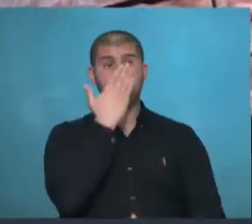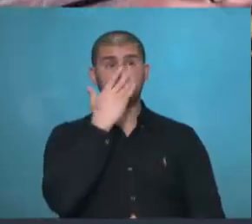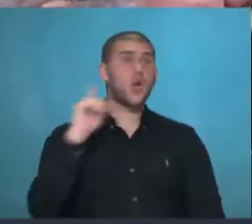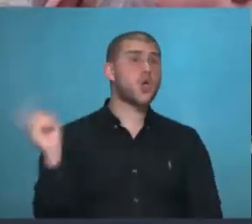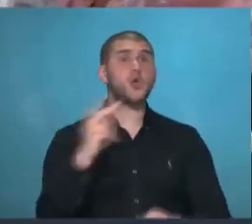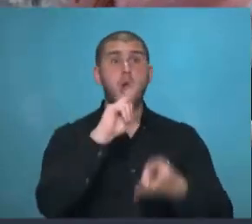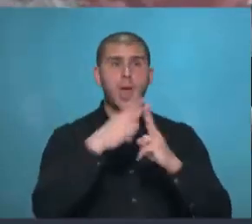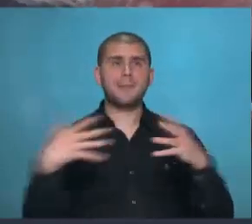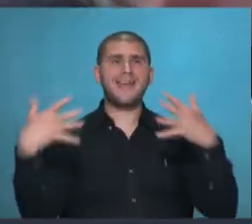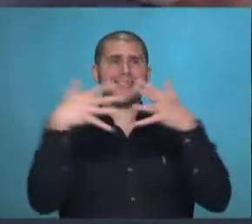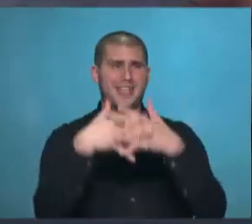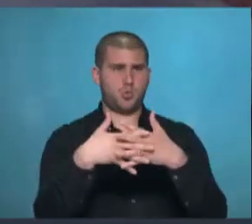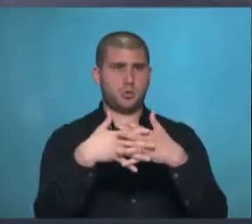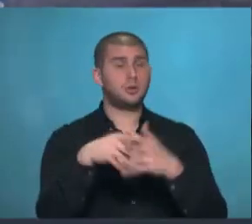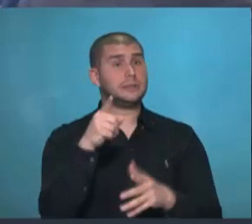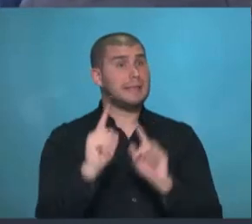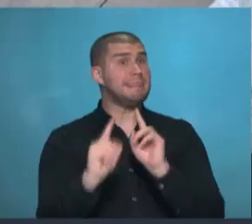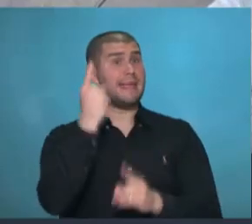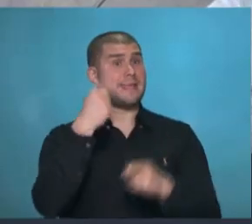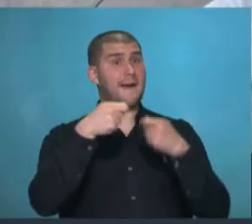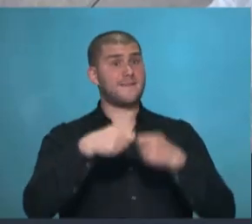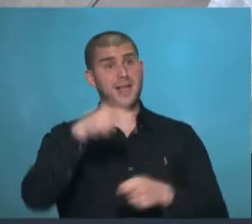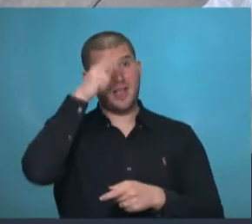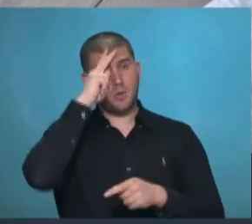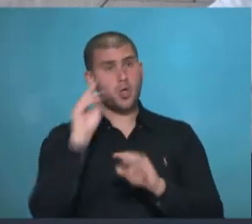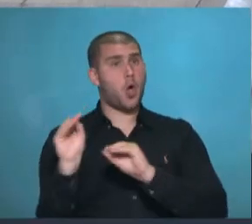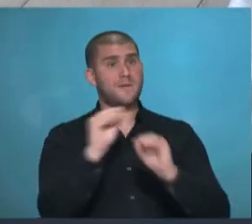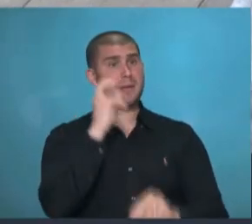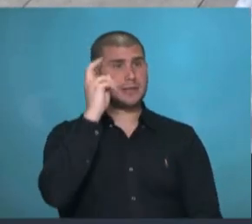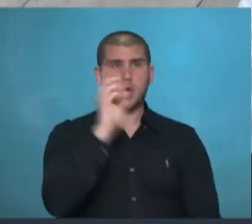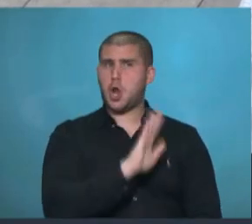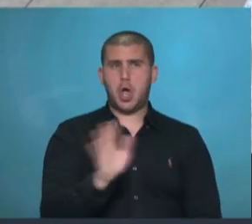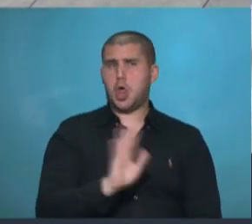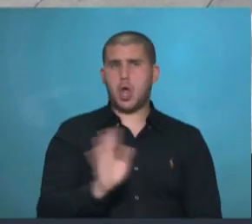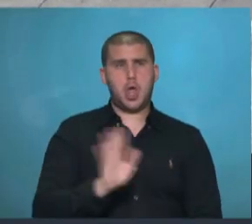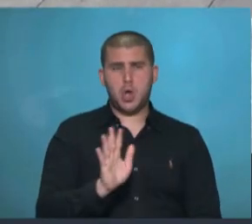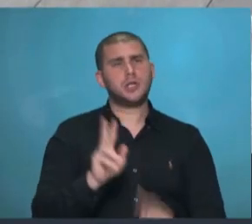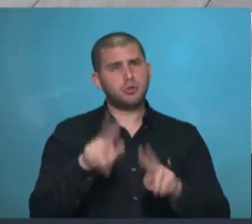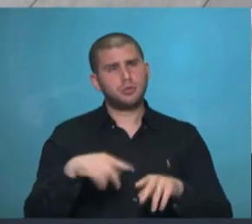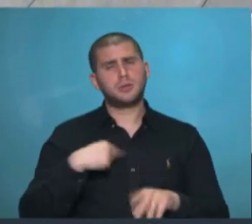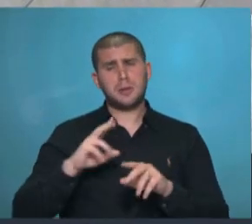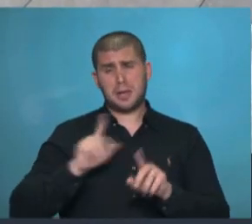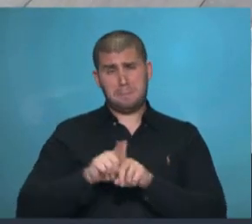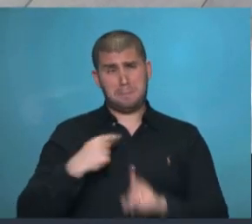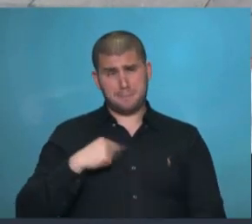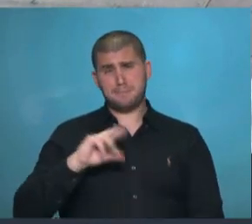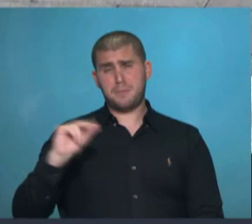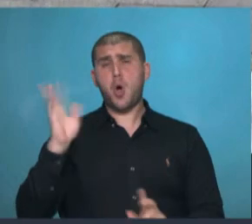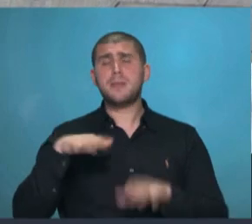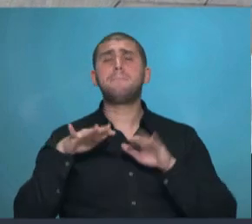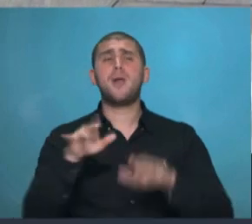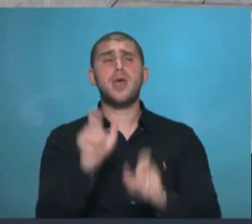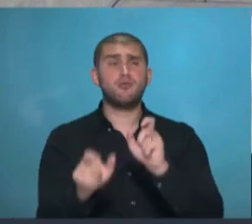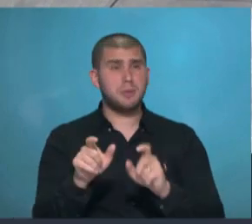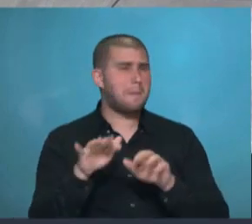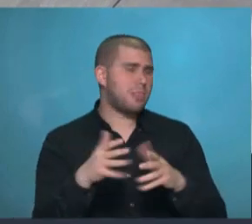העולם התאחדו. זה נדיר שחברי ליכוד עוברים לגנץ, לא נדיר? לא. יש כמוני עוד מיליון איש, תאמין לי אחריו. מיליון